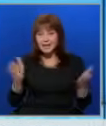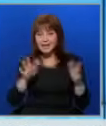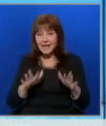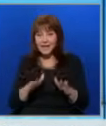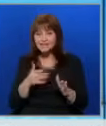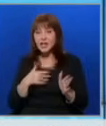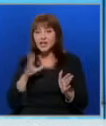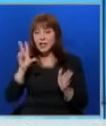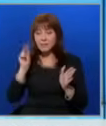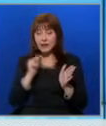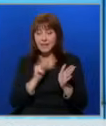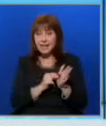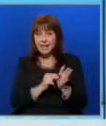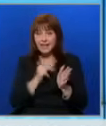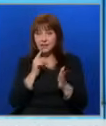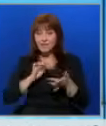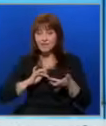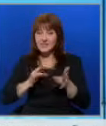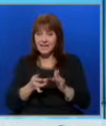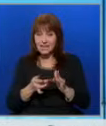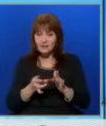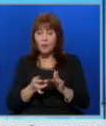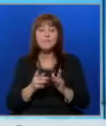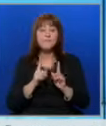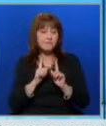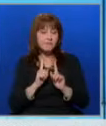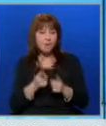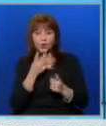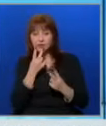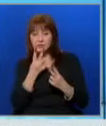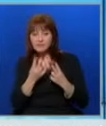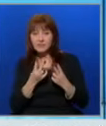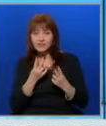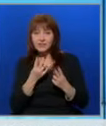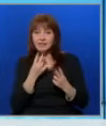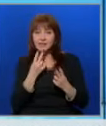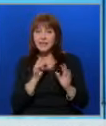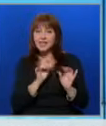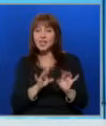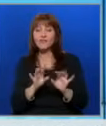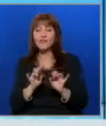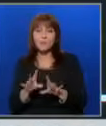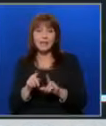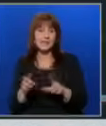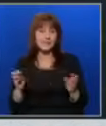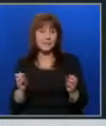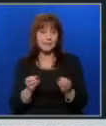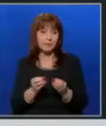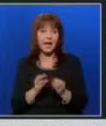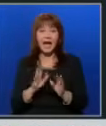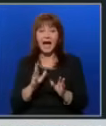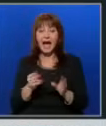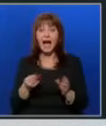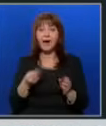към сайт, който е разработен специално за тази цел, където могат да достъпят по-подробна информация за самото събитие. Ако е